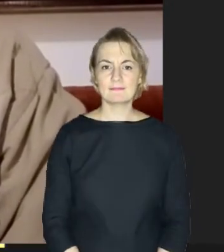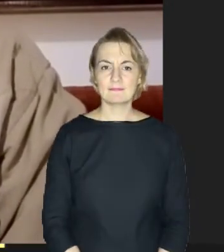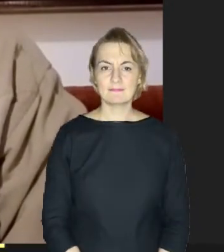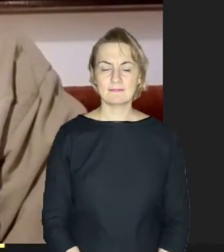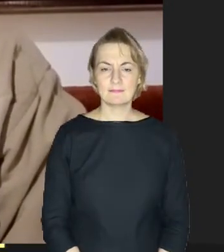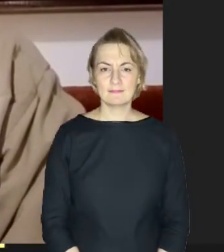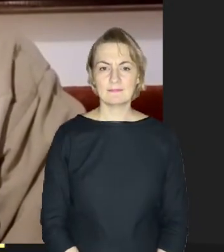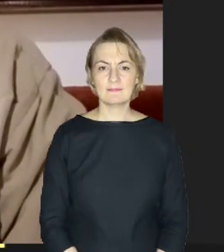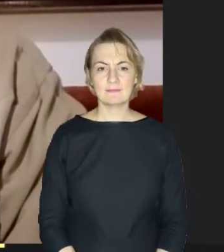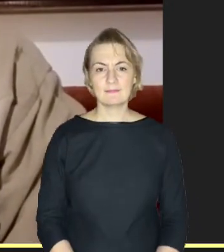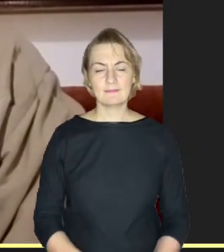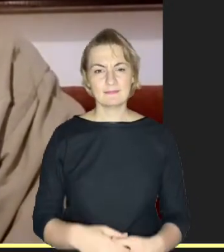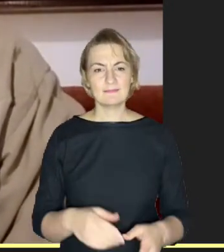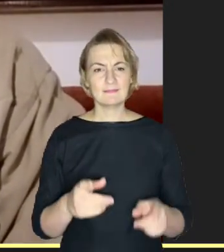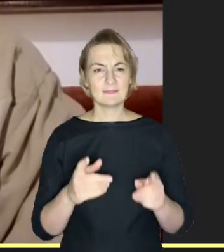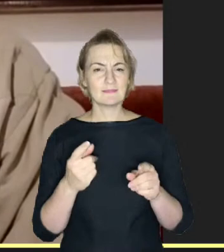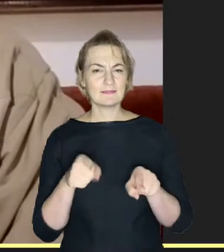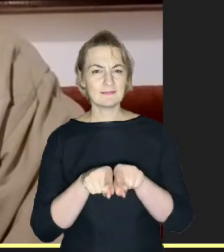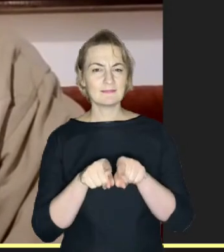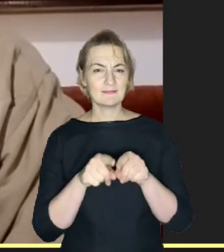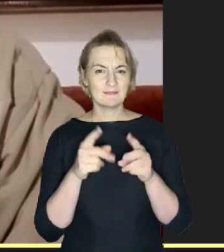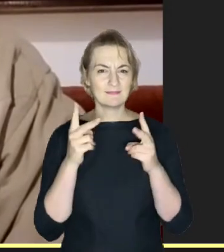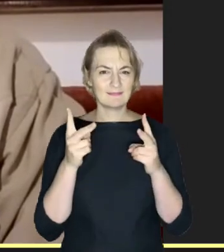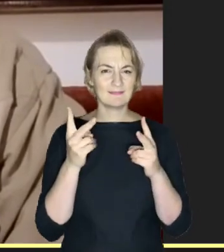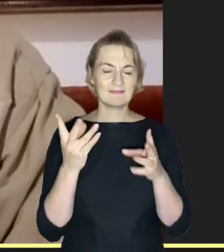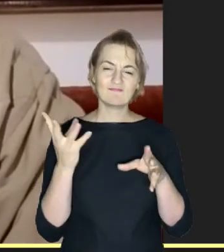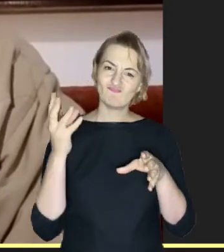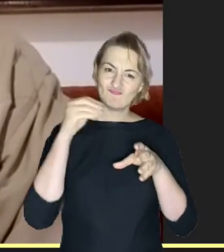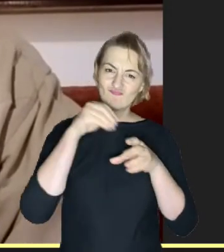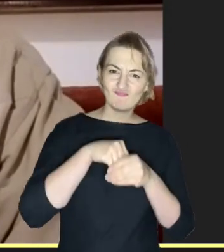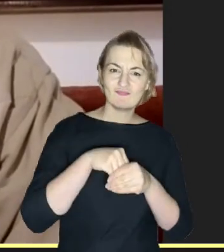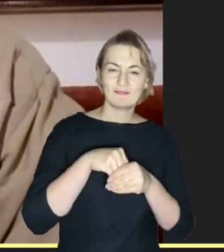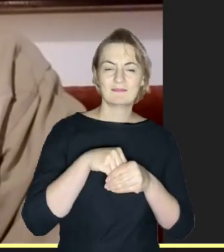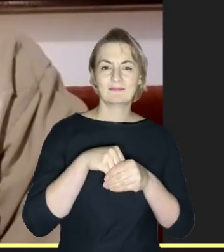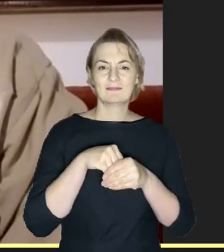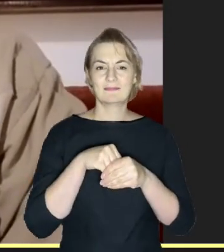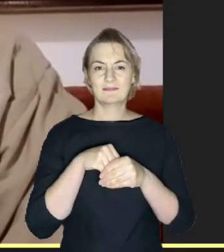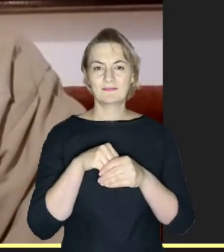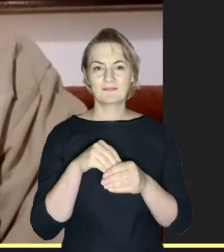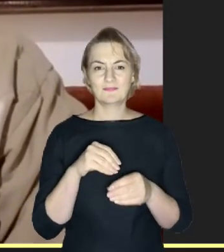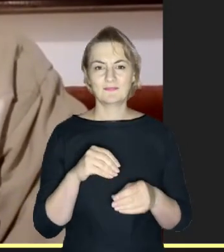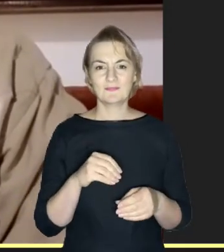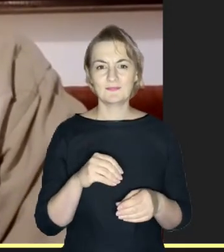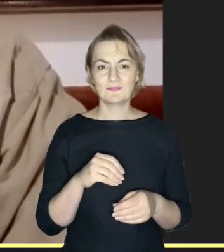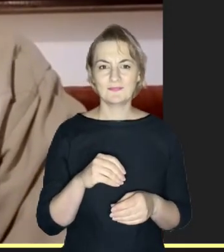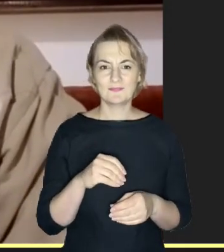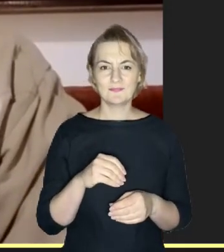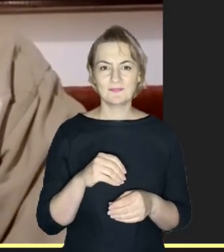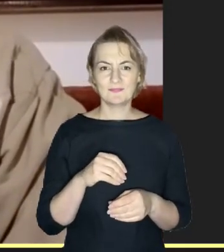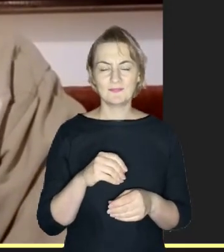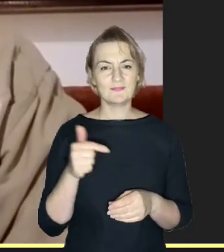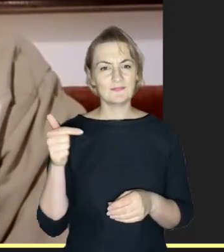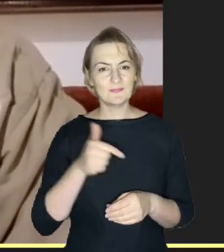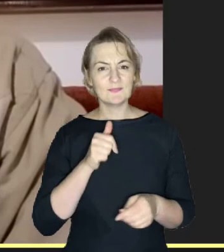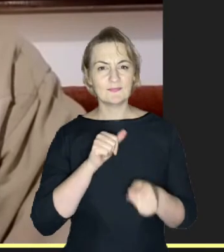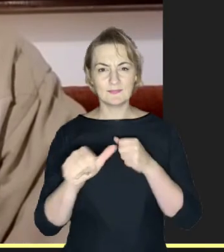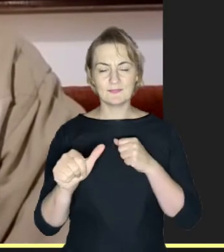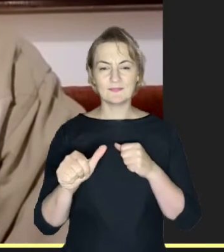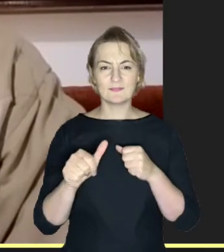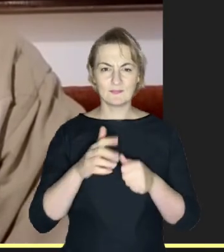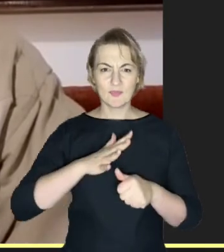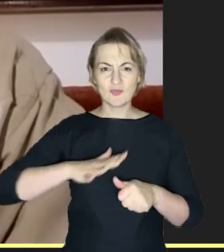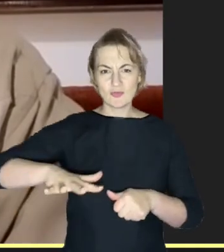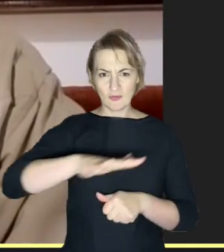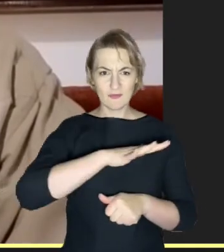Aż się prosi, żeby tam też włączyć, że ta integralność też powinna obejmować